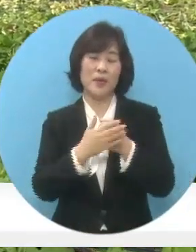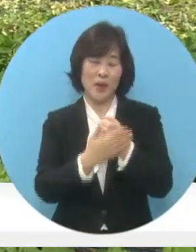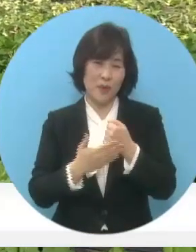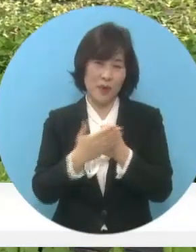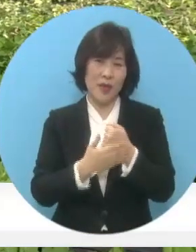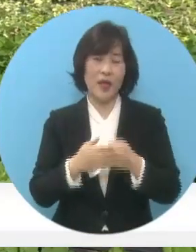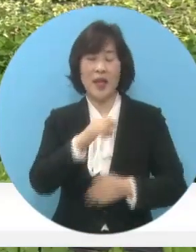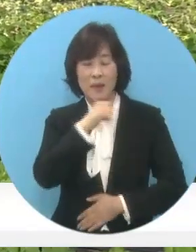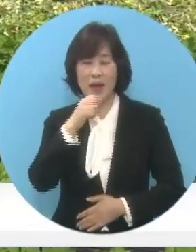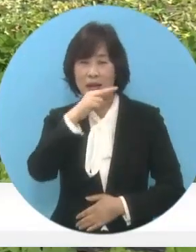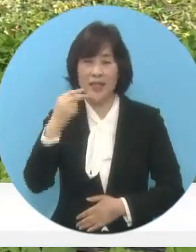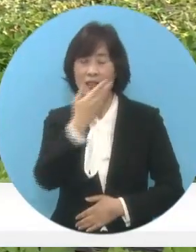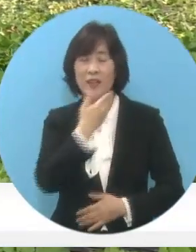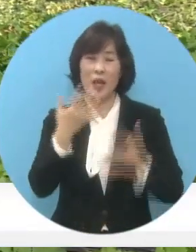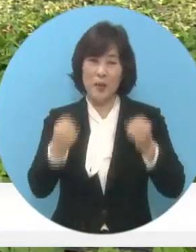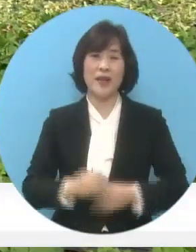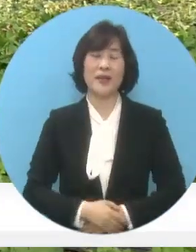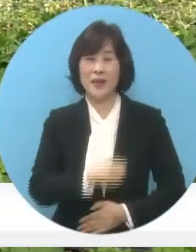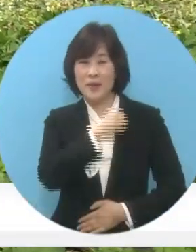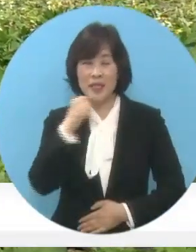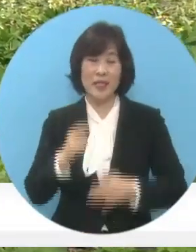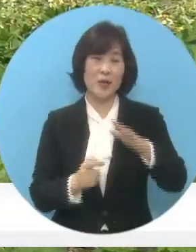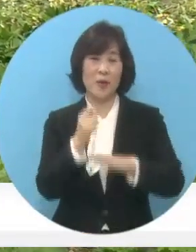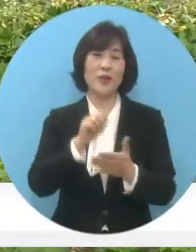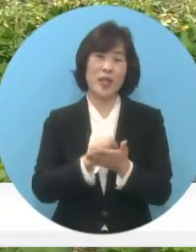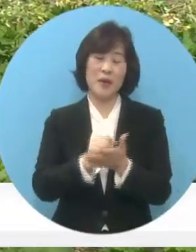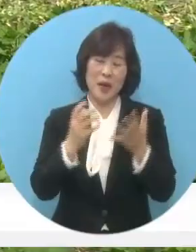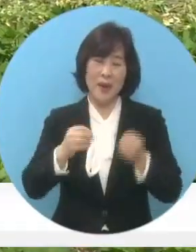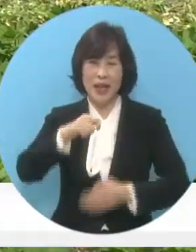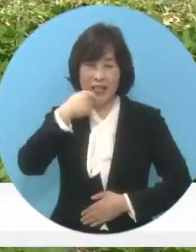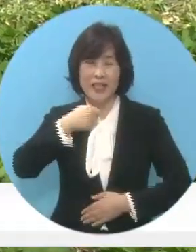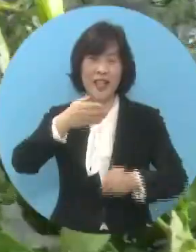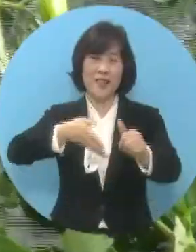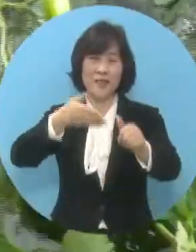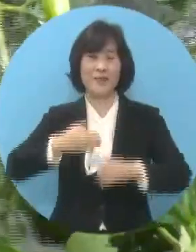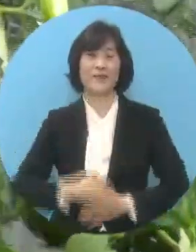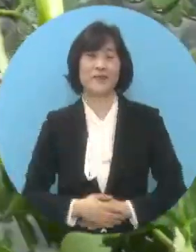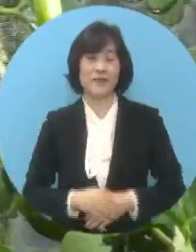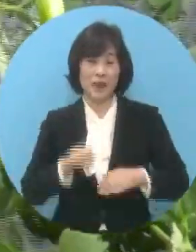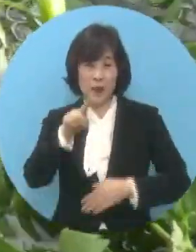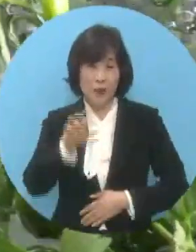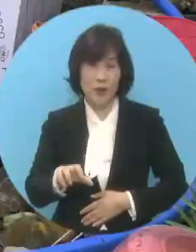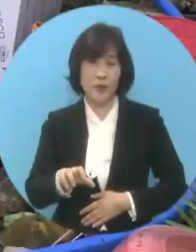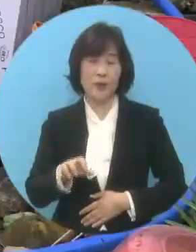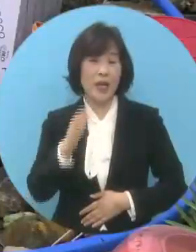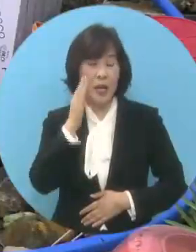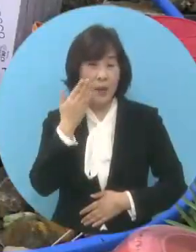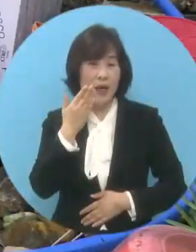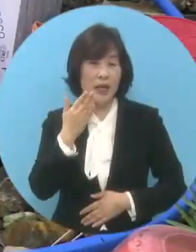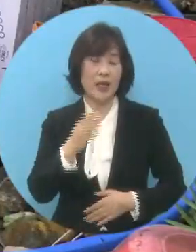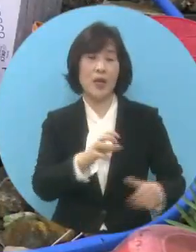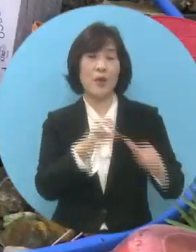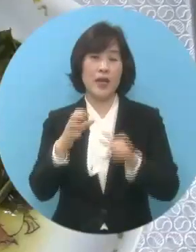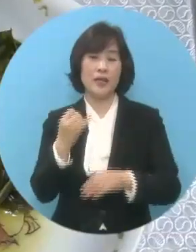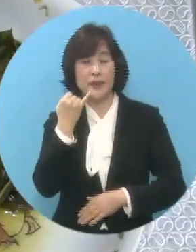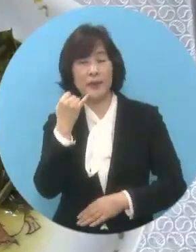향 영향이 뛰어납니다. 맛 좋은 고흥나물 많이 드세요. 이곳은 방풍잎 등 봄나물로